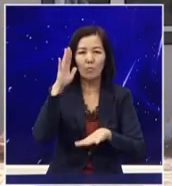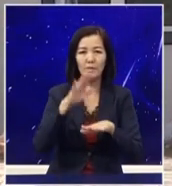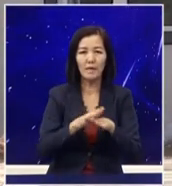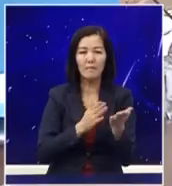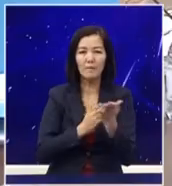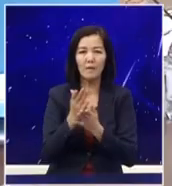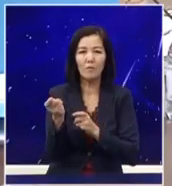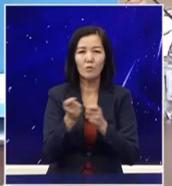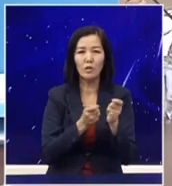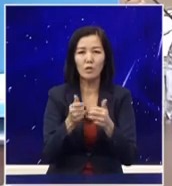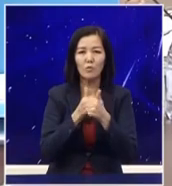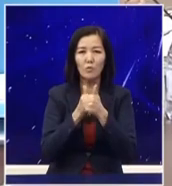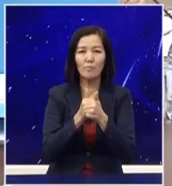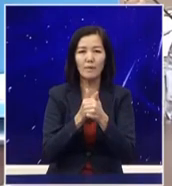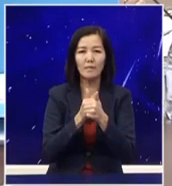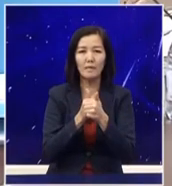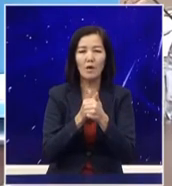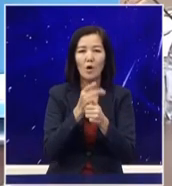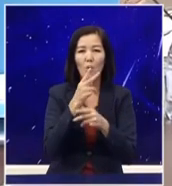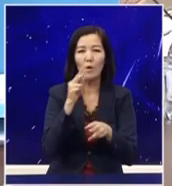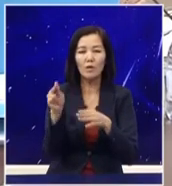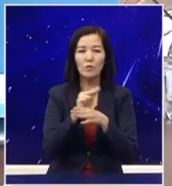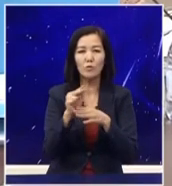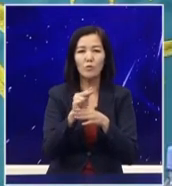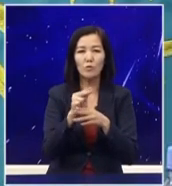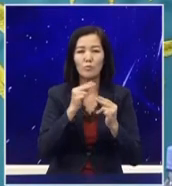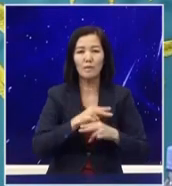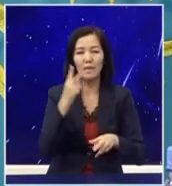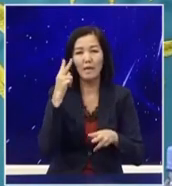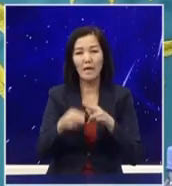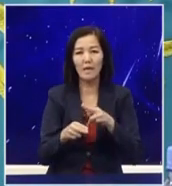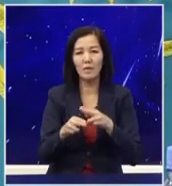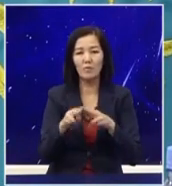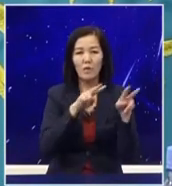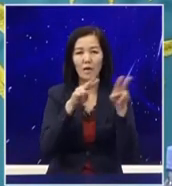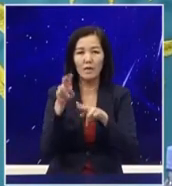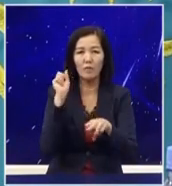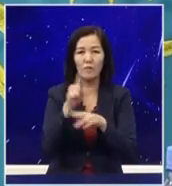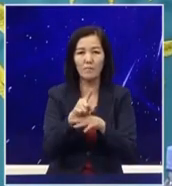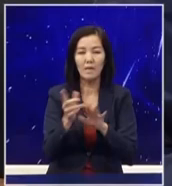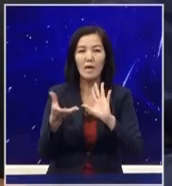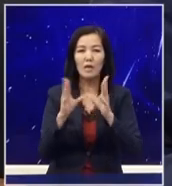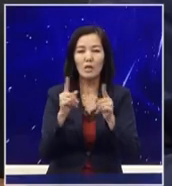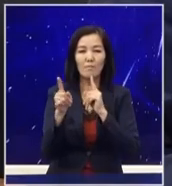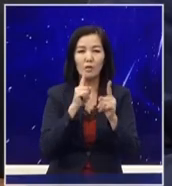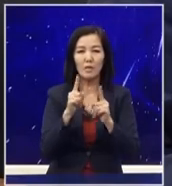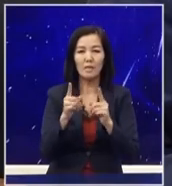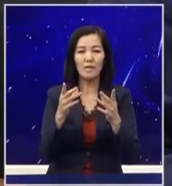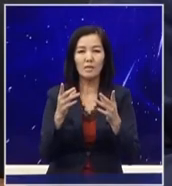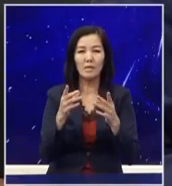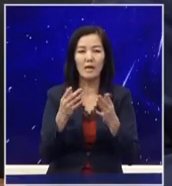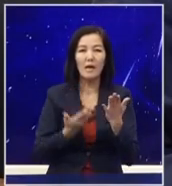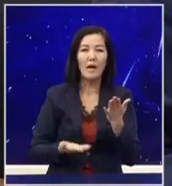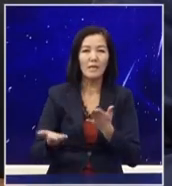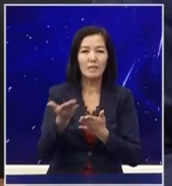Сондықтан Амандыға басылы салаға жетекші орынбасарына межелі уақытта жөндеу жұмыстарының аяқталуын қадағалау тапсырды. Жалпы жиында